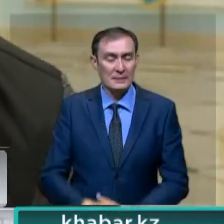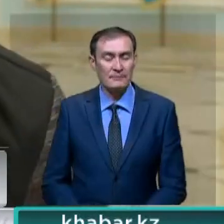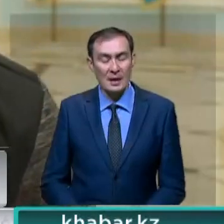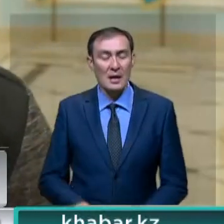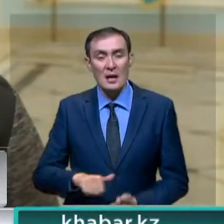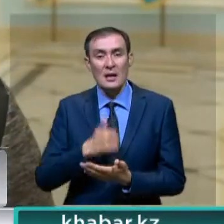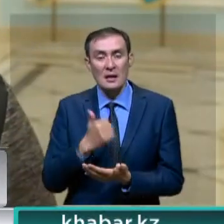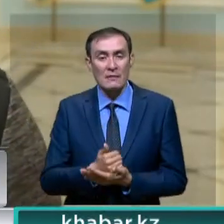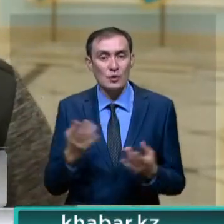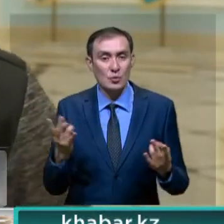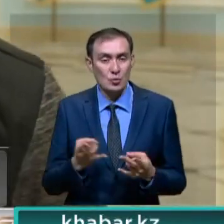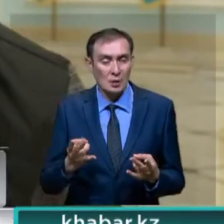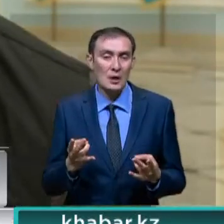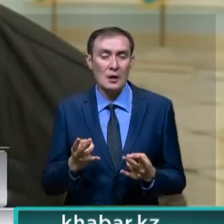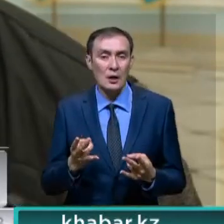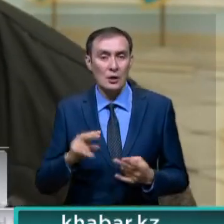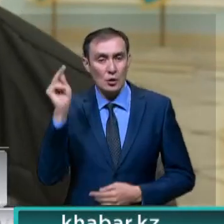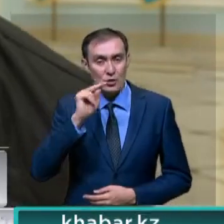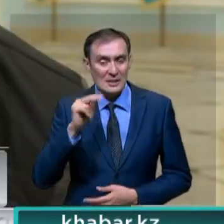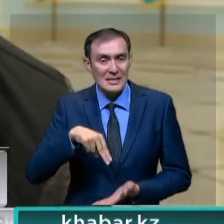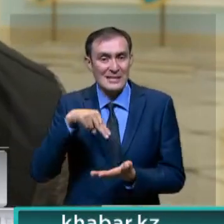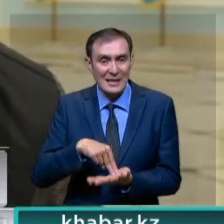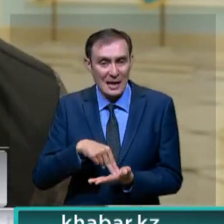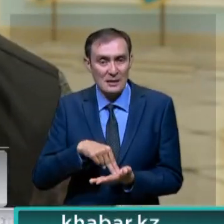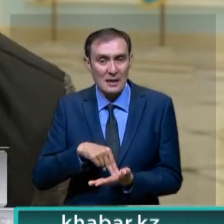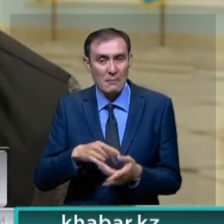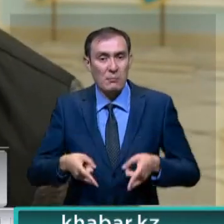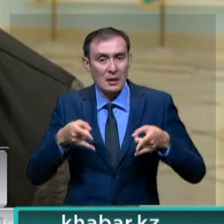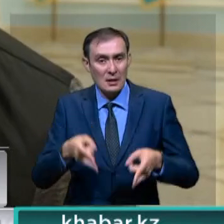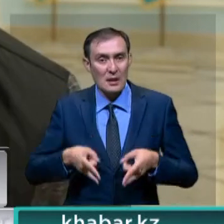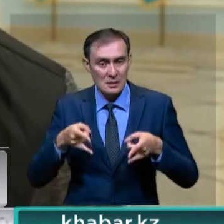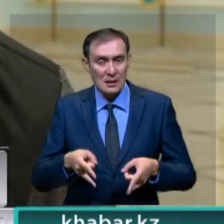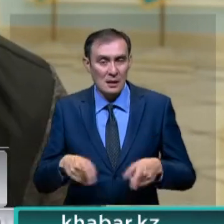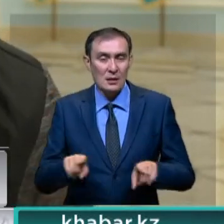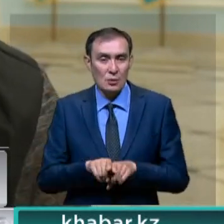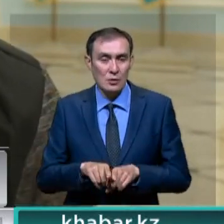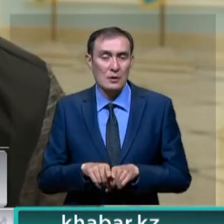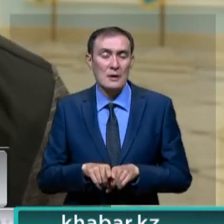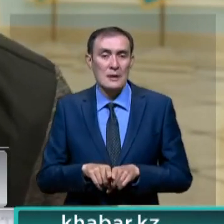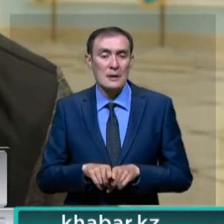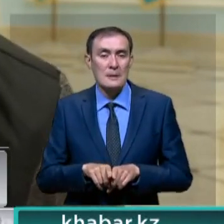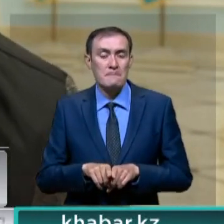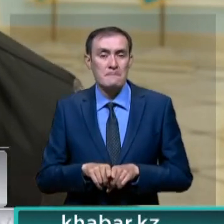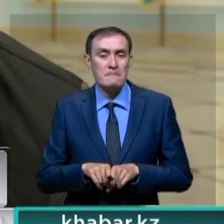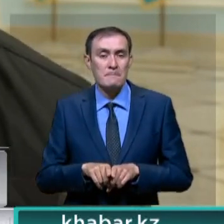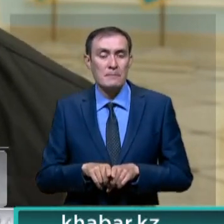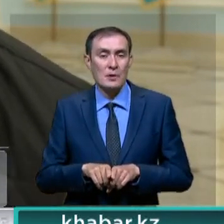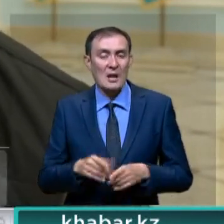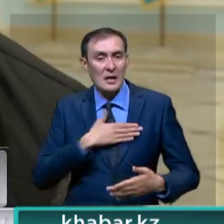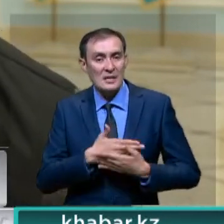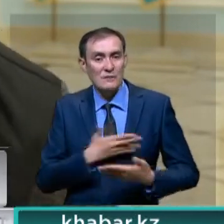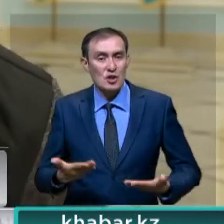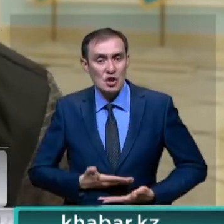Самое главное – пройти именно, вот, научиться стоять на протезах, вернуться к такой к активной жизни,